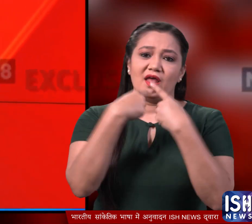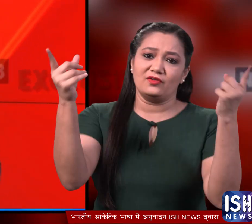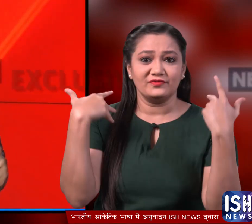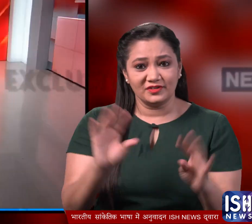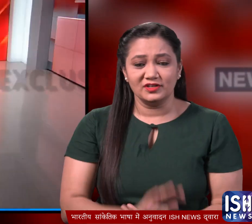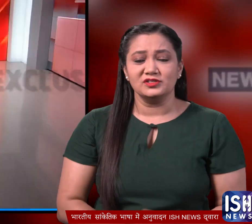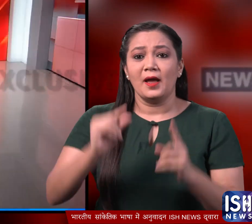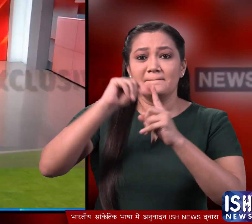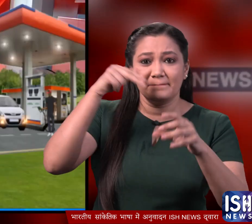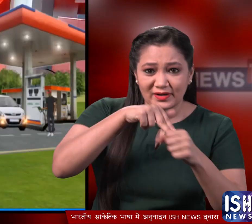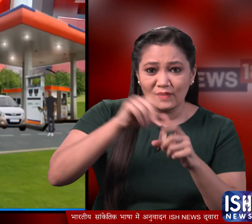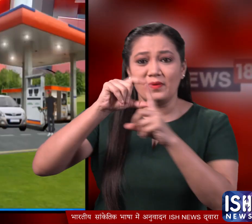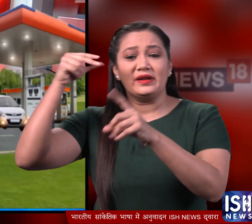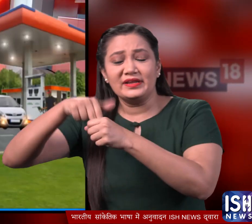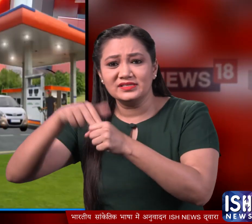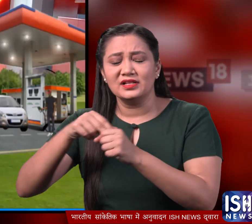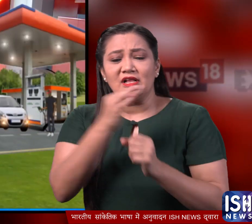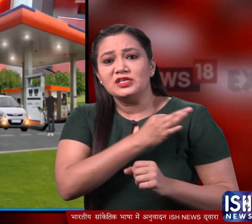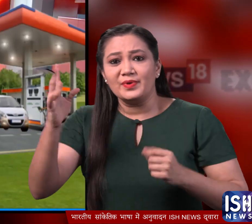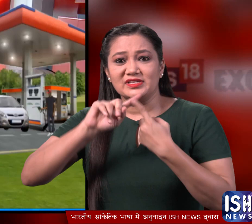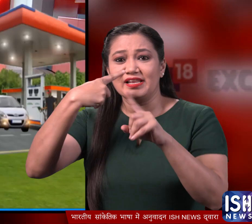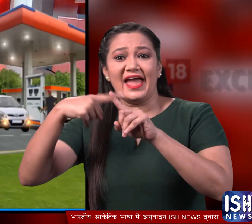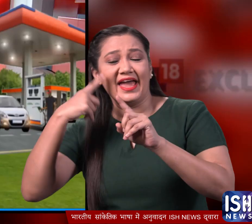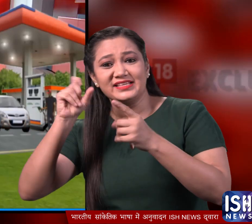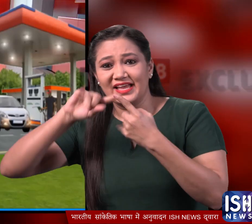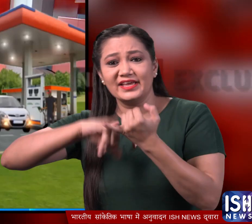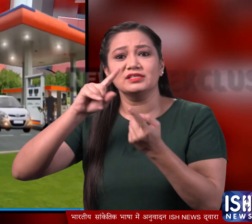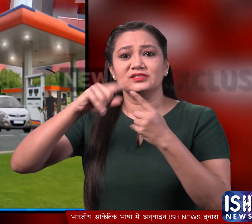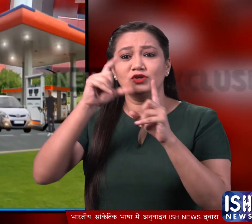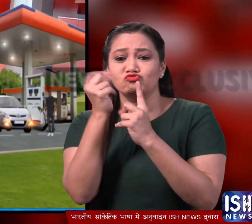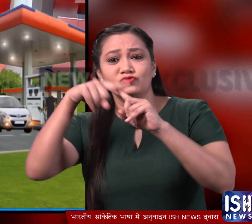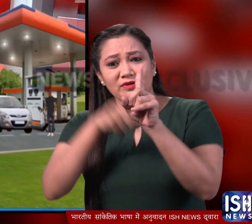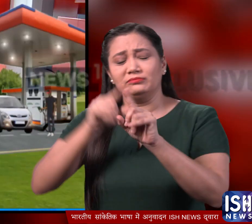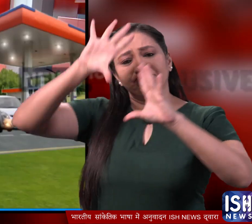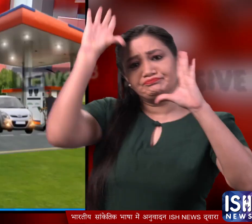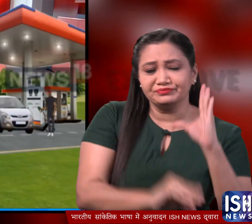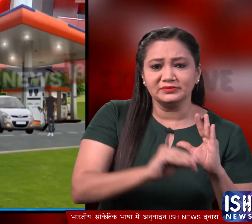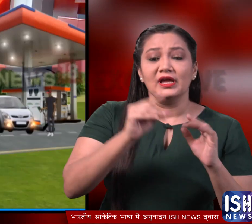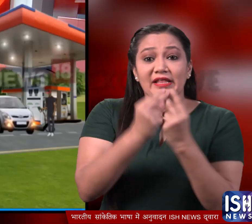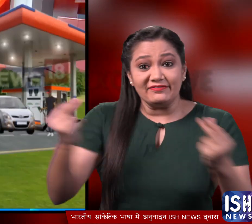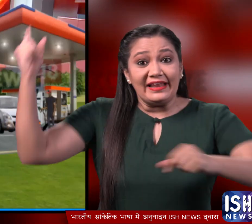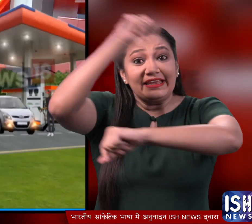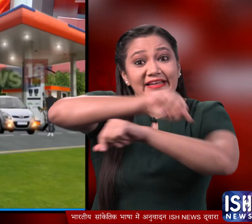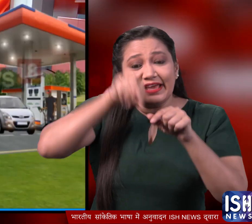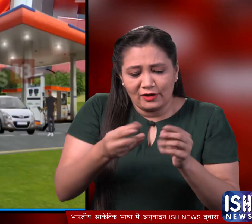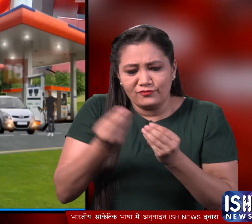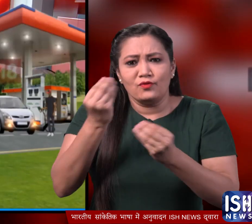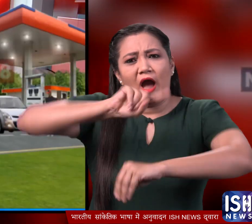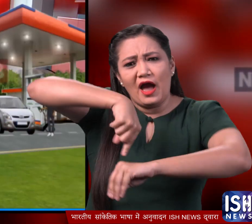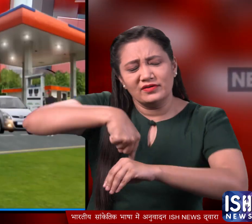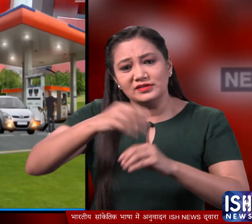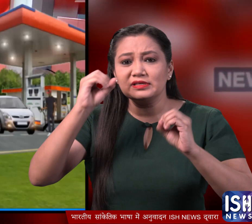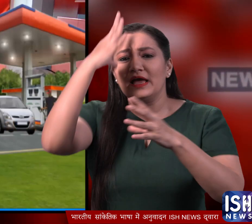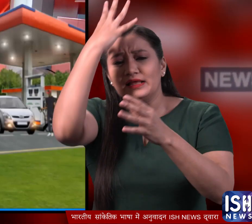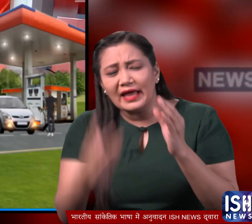اعلان کیا گیا ہے کہ پیٹرول اور ڈیزل پر سپیشل ایکسائز ڈیوٹی میں کٹوٹی کی گئی ہے جو کہ دیوالی کے دن سے یعنی کچھ گھنٹے بعد سے